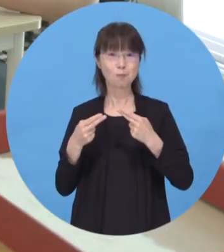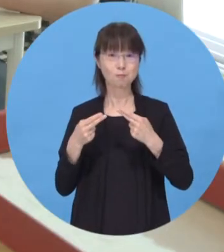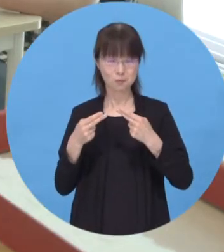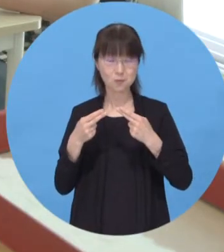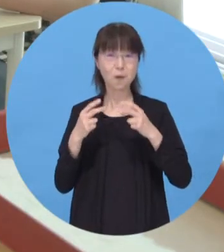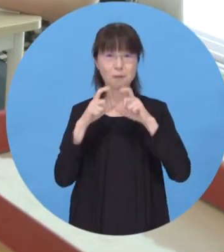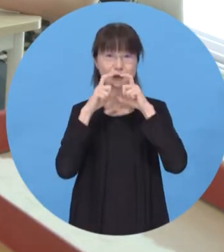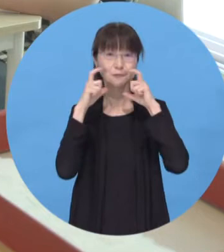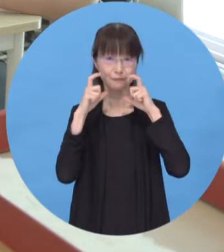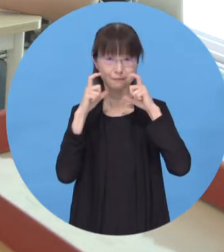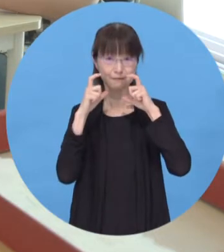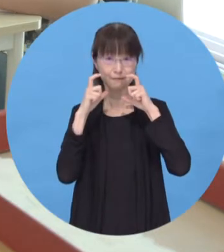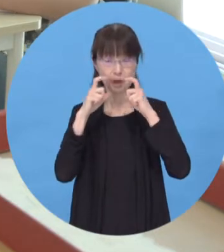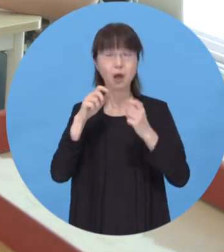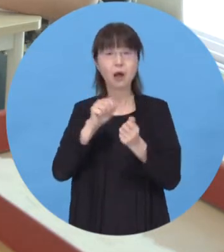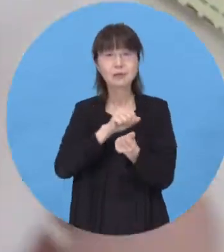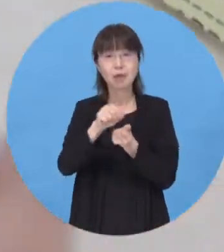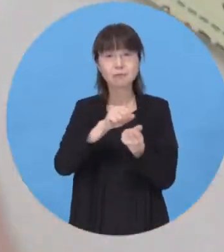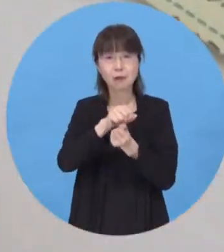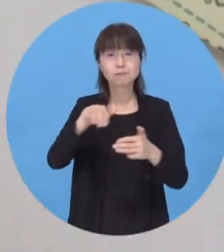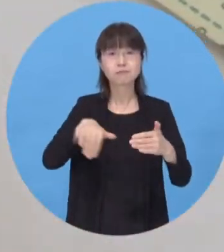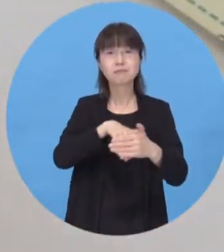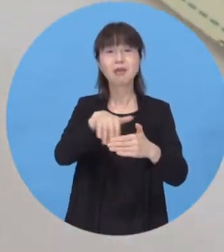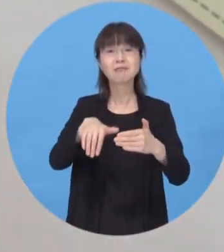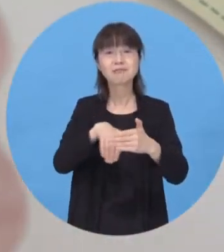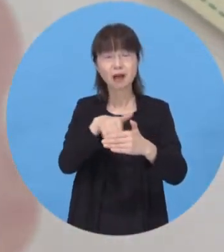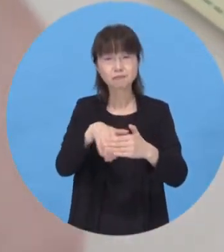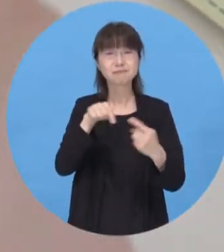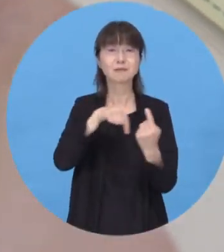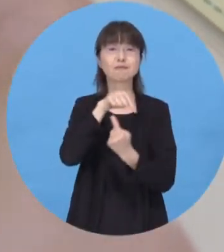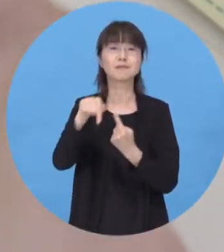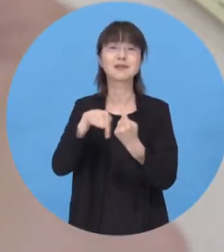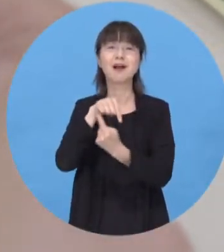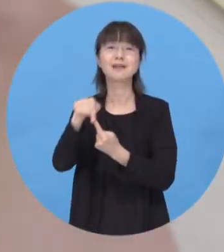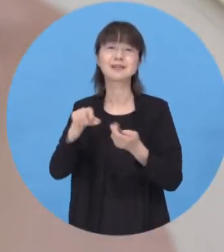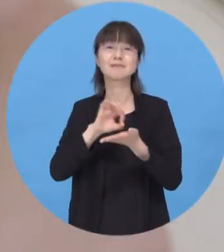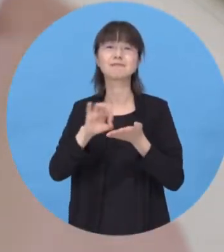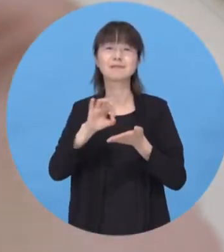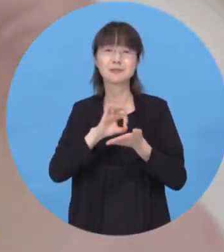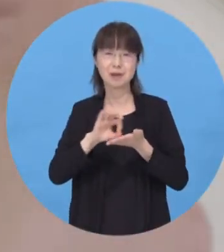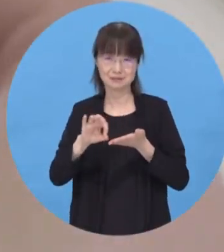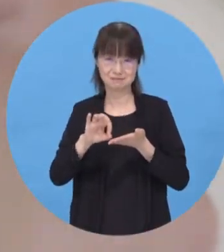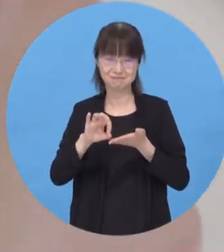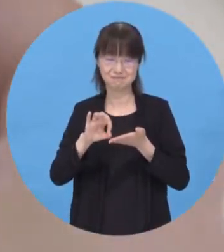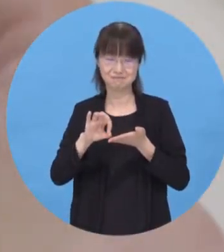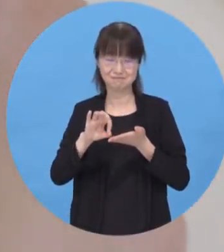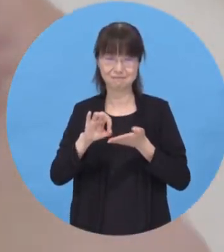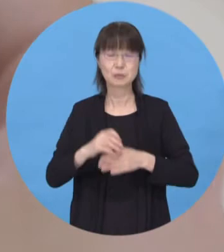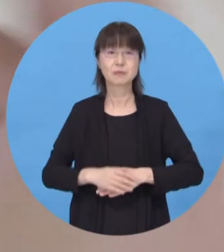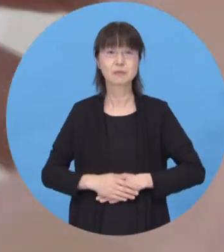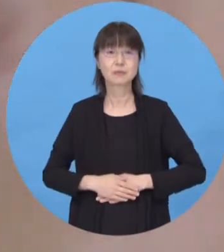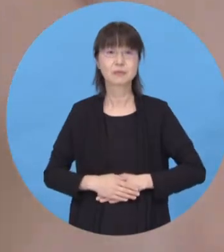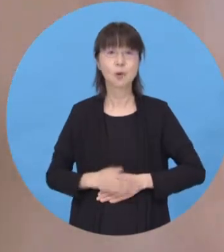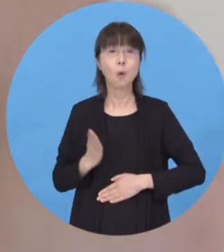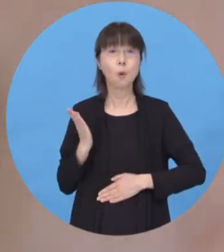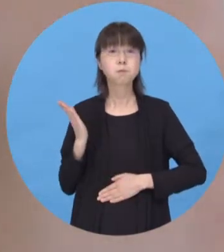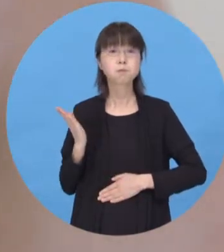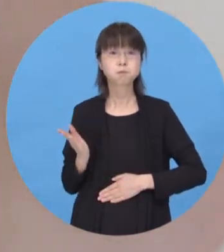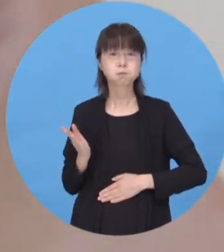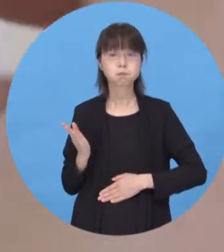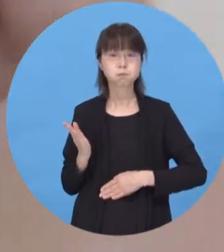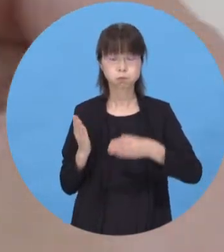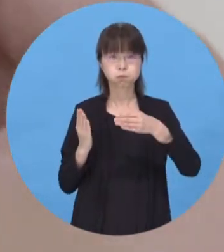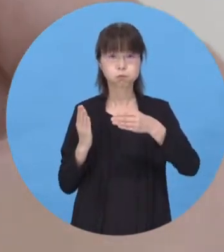して再利用できる布製です。型紙に沿って加工します。中にお持ちの不織布を入れます